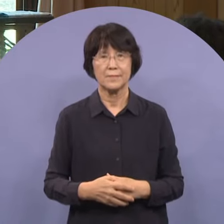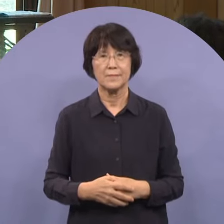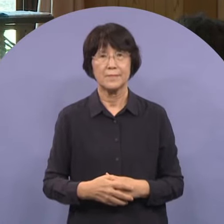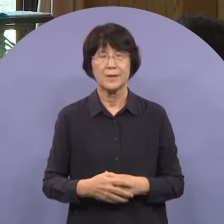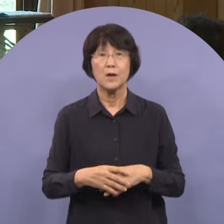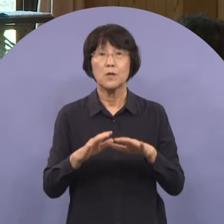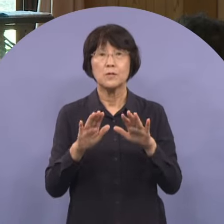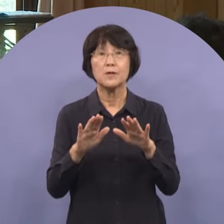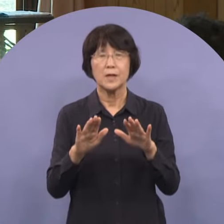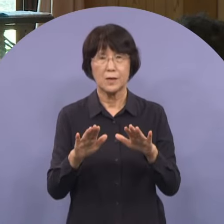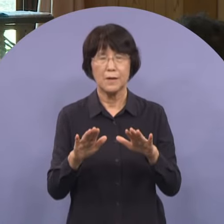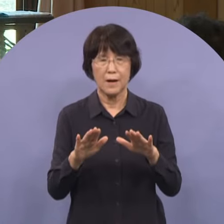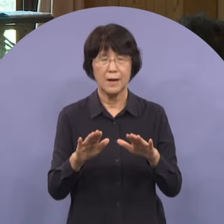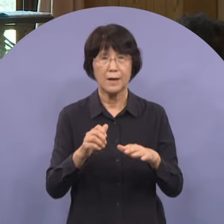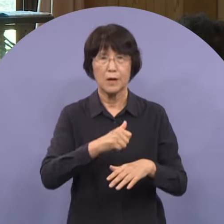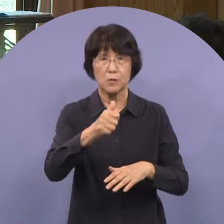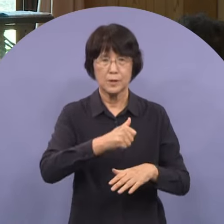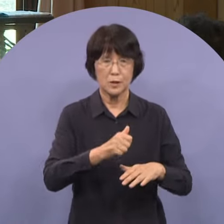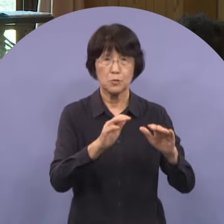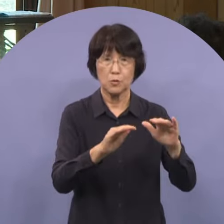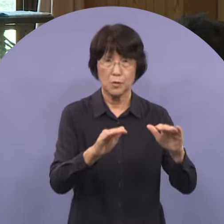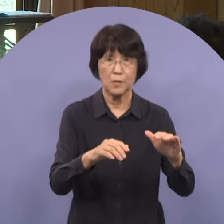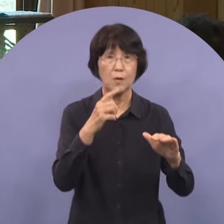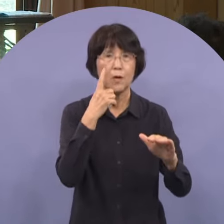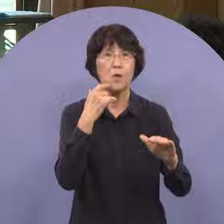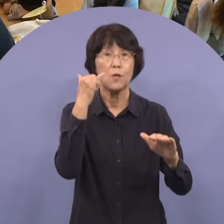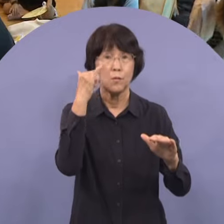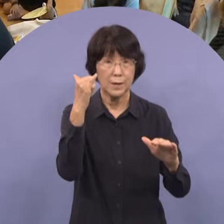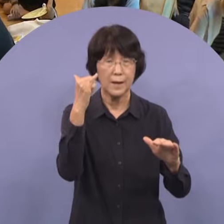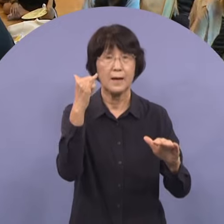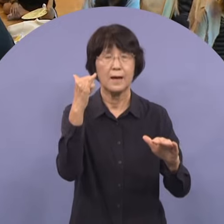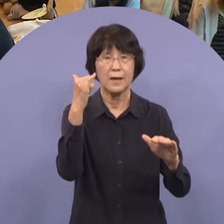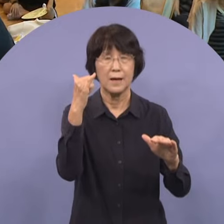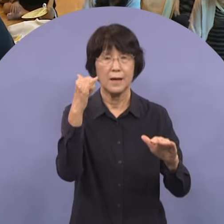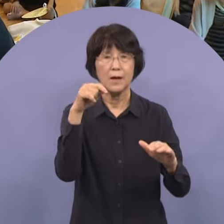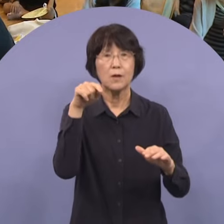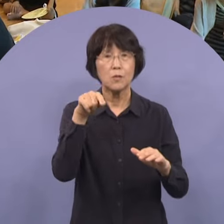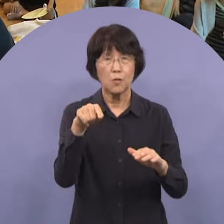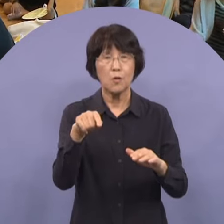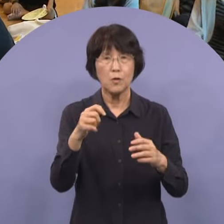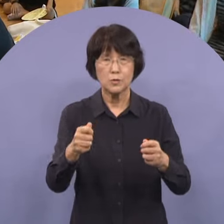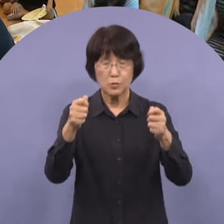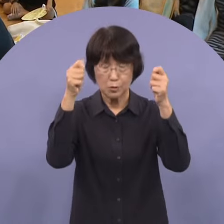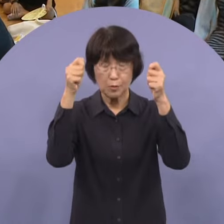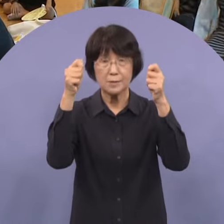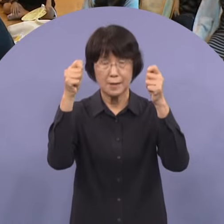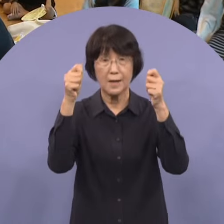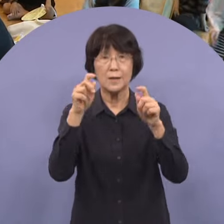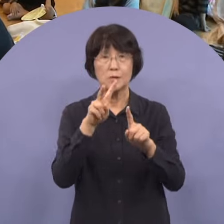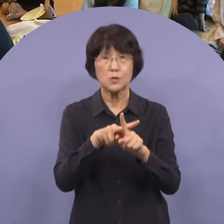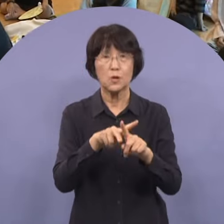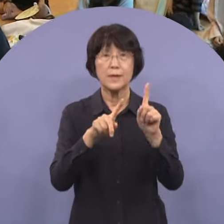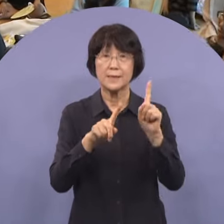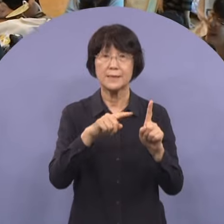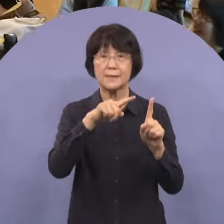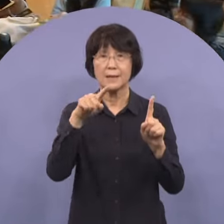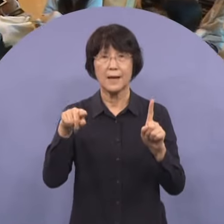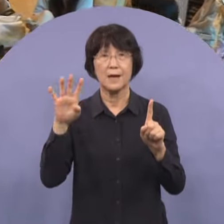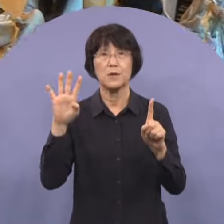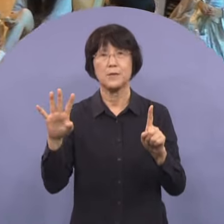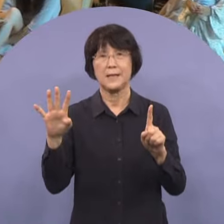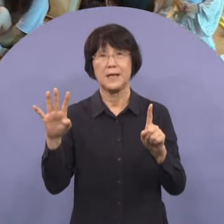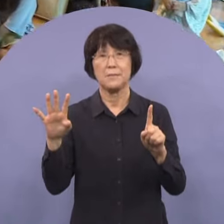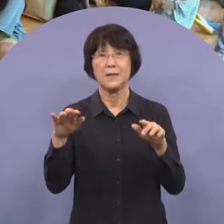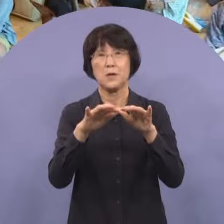この日は在園児とその保護者、そして山東幼稚園を卒園した小学1年生から